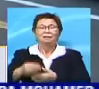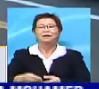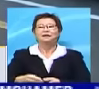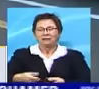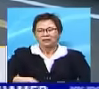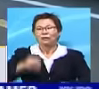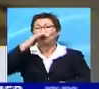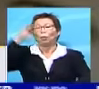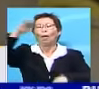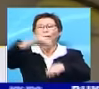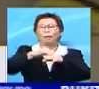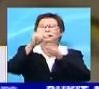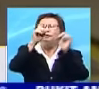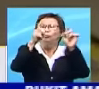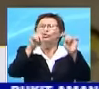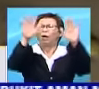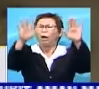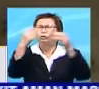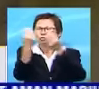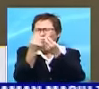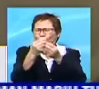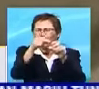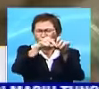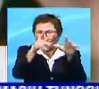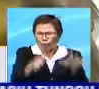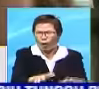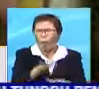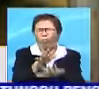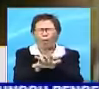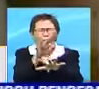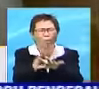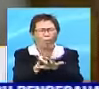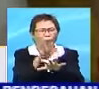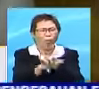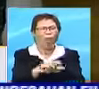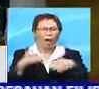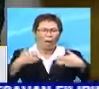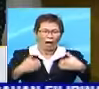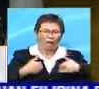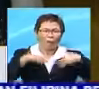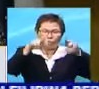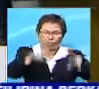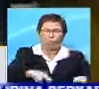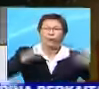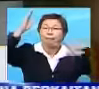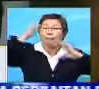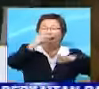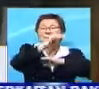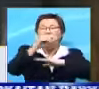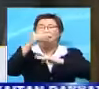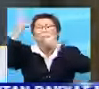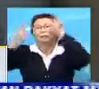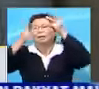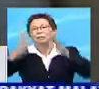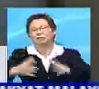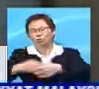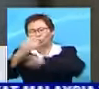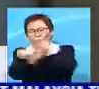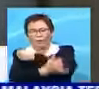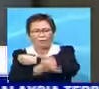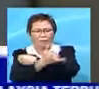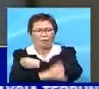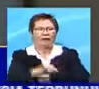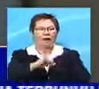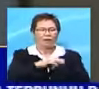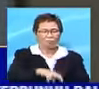hujung minggu mendapati jumlah penumpang bas KL sangat padat, terdiri daripada rakyat tempatan dan pelancong asing. Now I